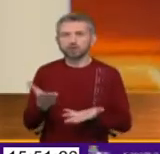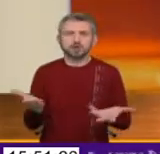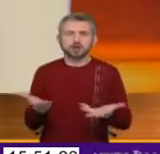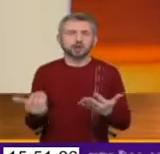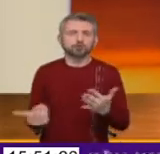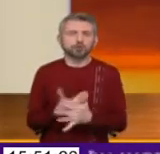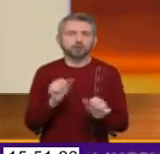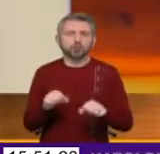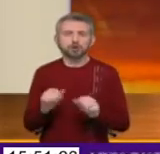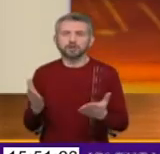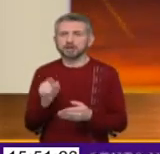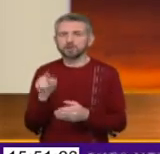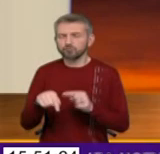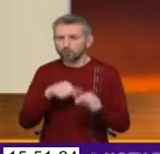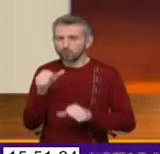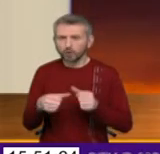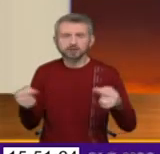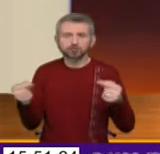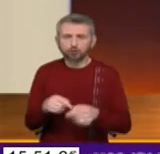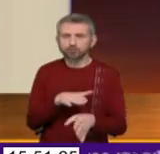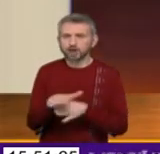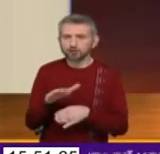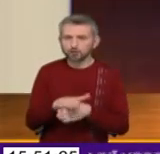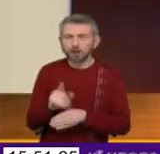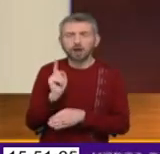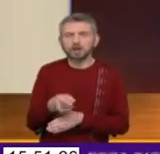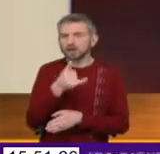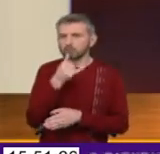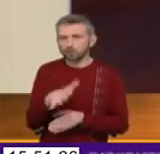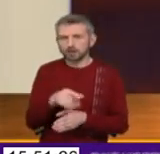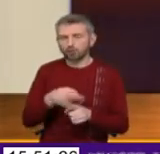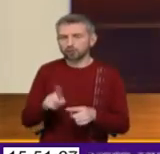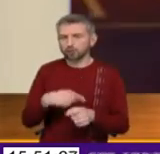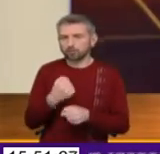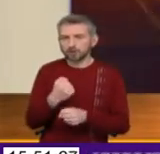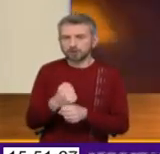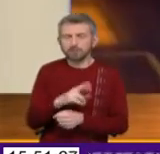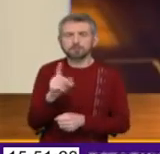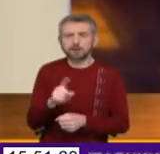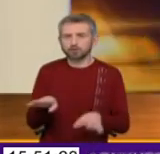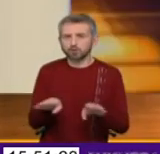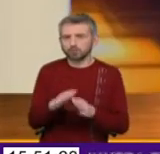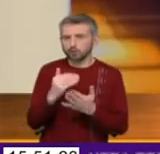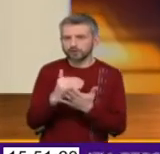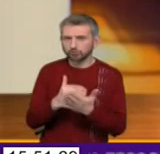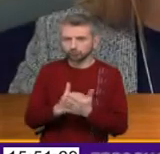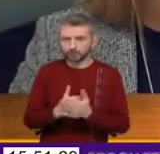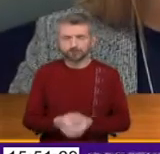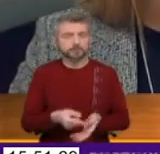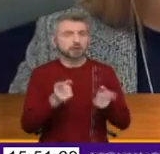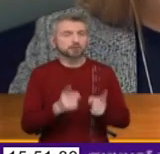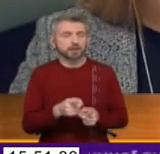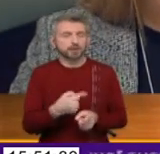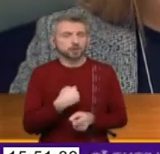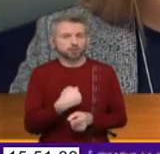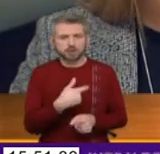нові можливості, які ви в цьому році вже точно реалізуєте, однак не могли цього зробити без подібного статусу? Ну, насправді, до